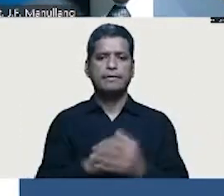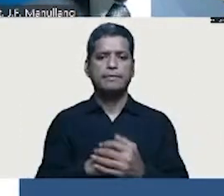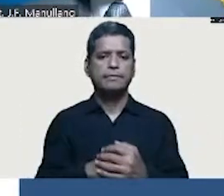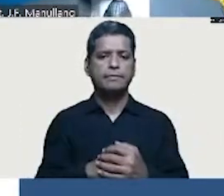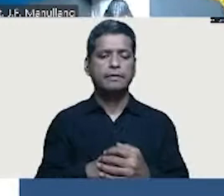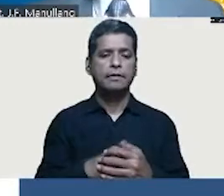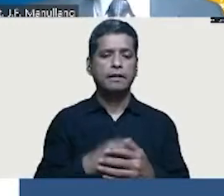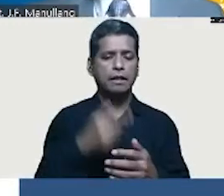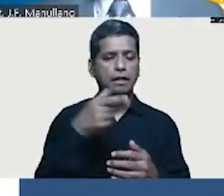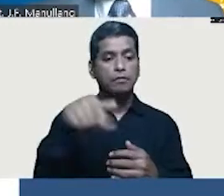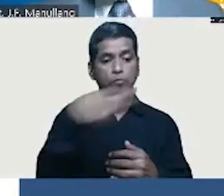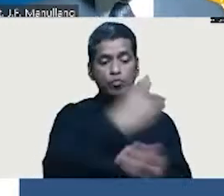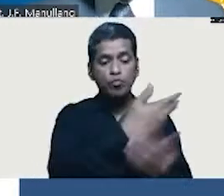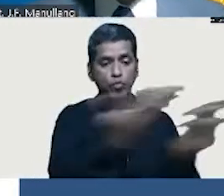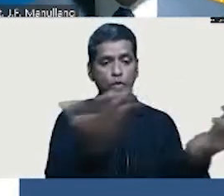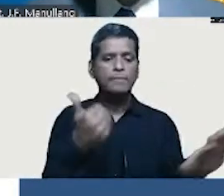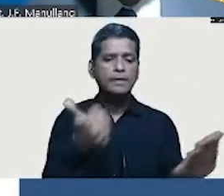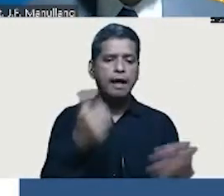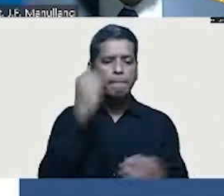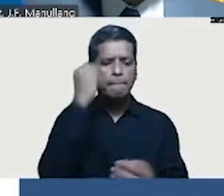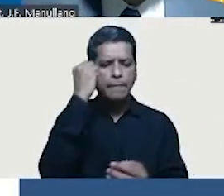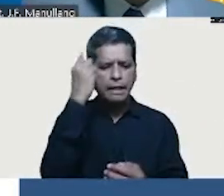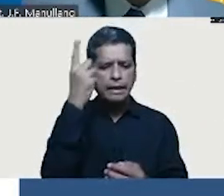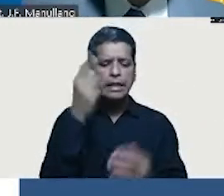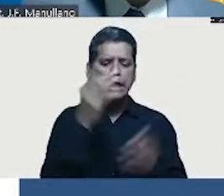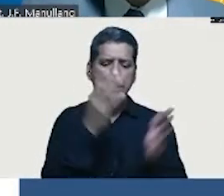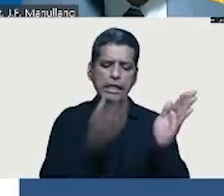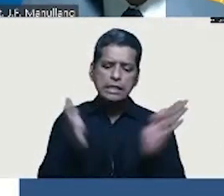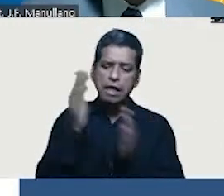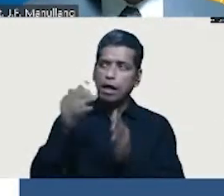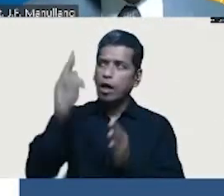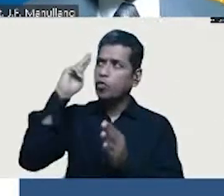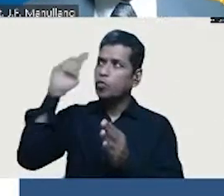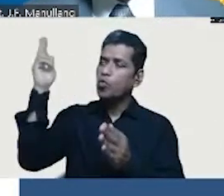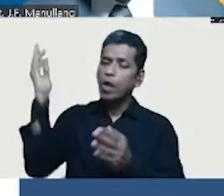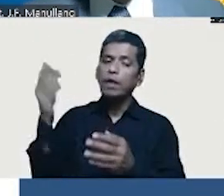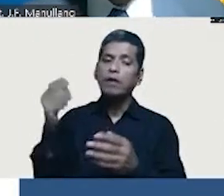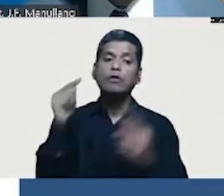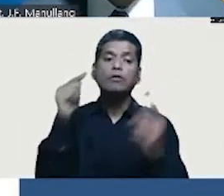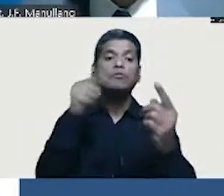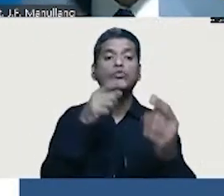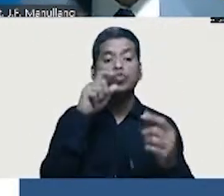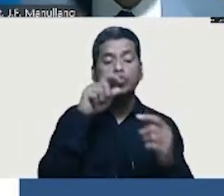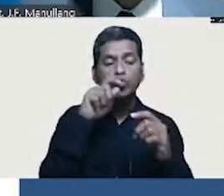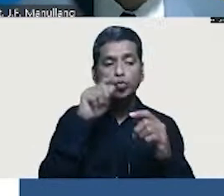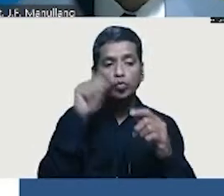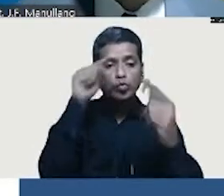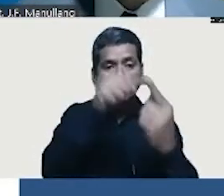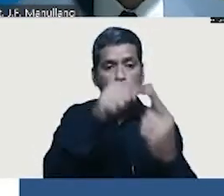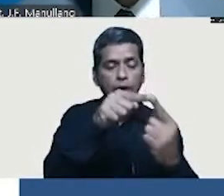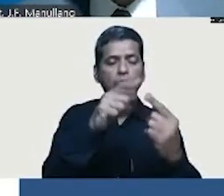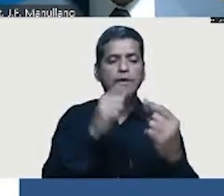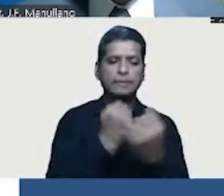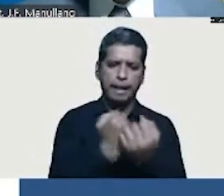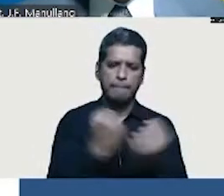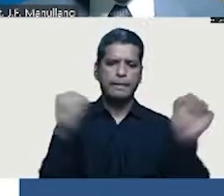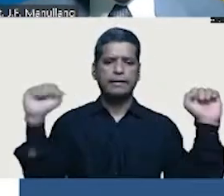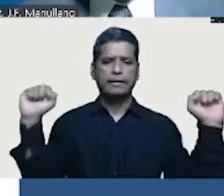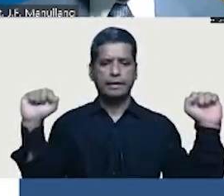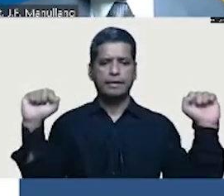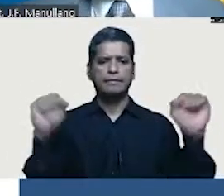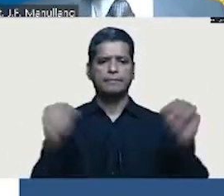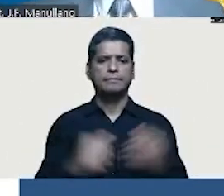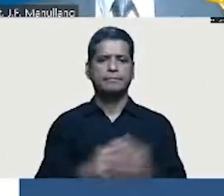dan dapat bekerjasama dengan rencana itu sehingga dapat diselamatkan sesuai dengan kehendaknya ke-8